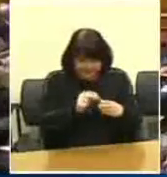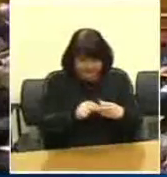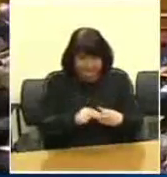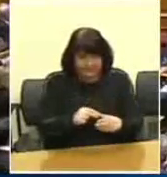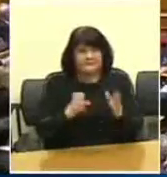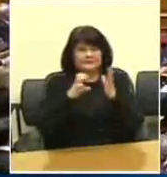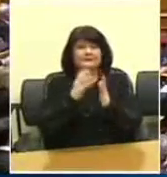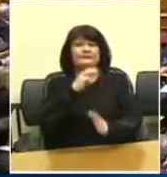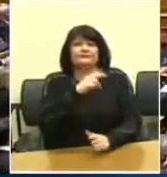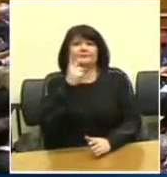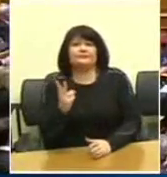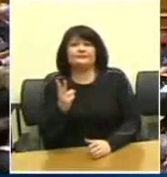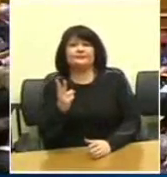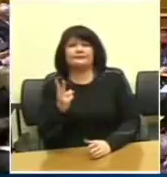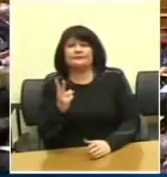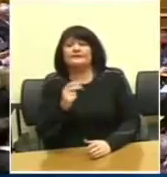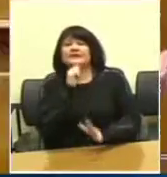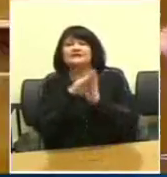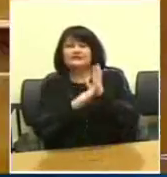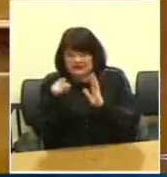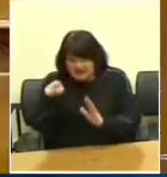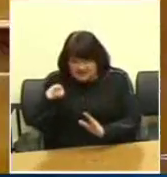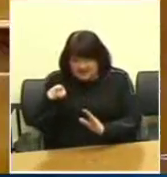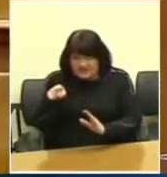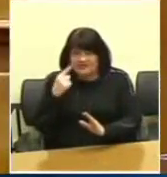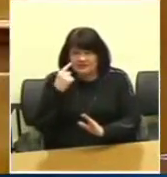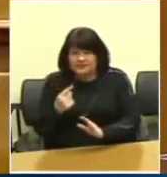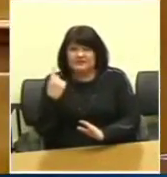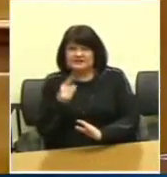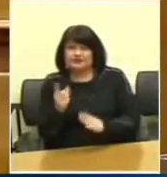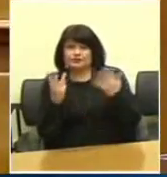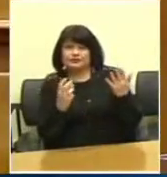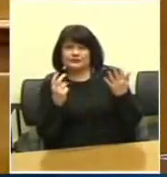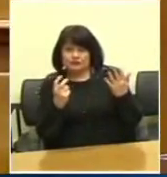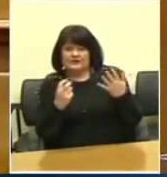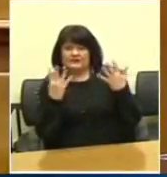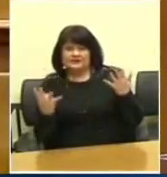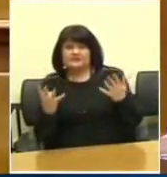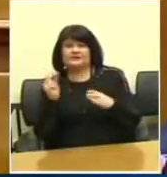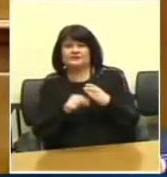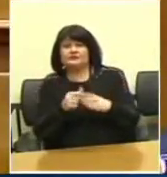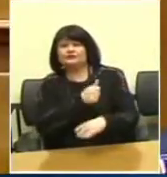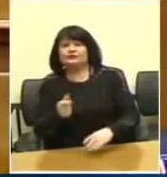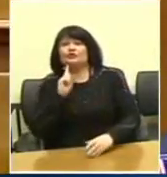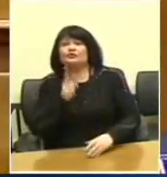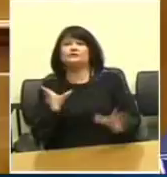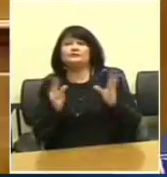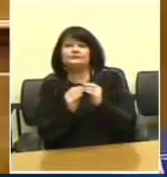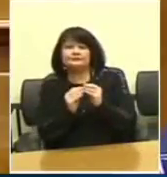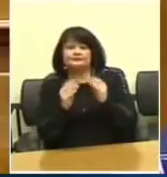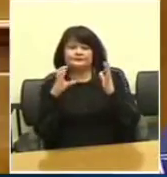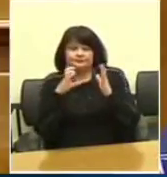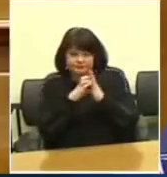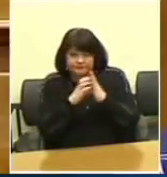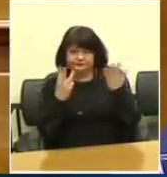δεν παίζουμε παιχνίδια με το Σύνταγμα, εσείς φροντίσατε να πάρει 179 ψήφους μόνο η διάταξη που αφορά το άρθρο 86, η